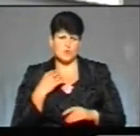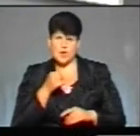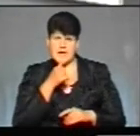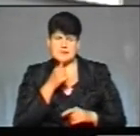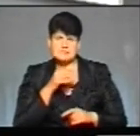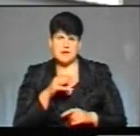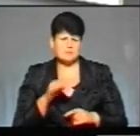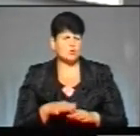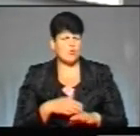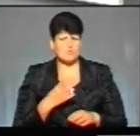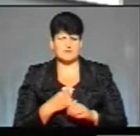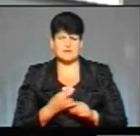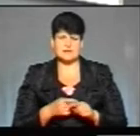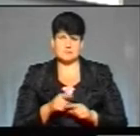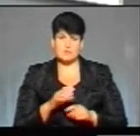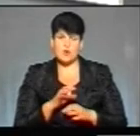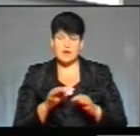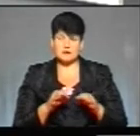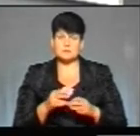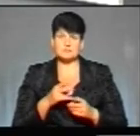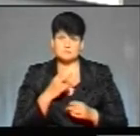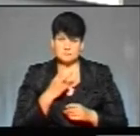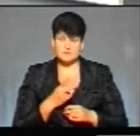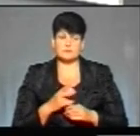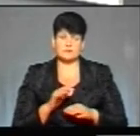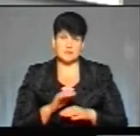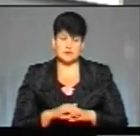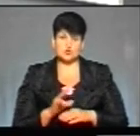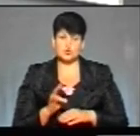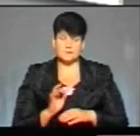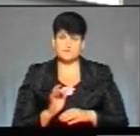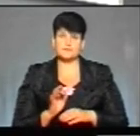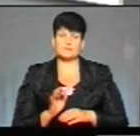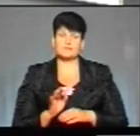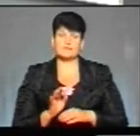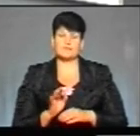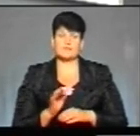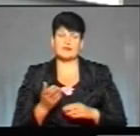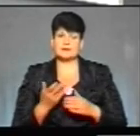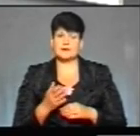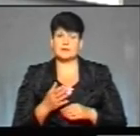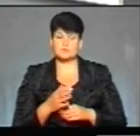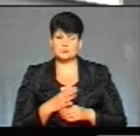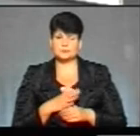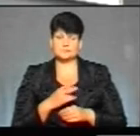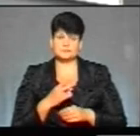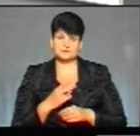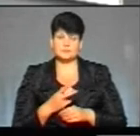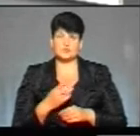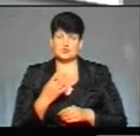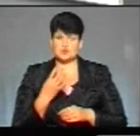над цим проєктом. І ми фактично презентували, де було запрезентовано